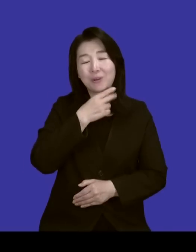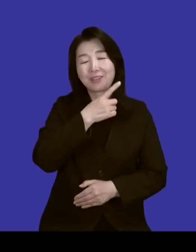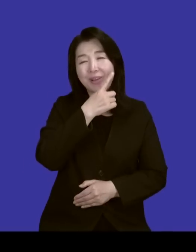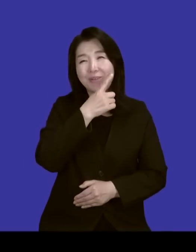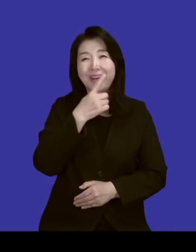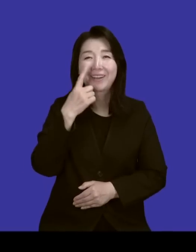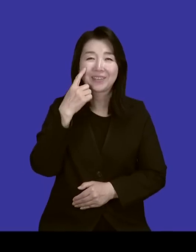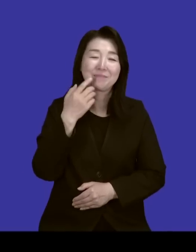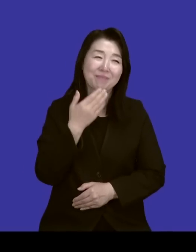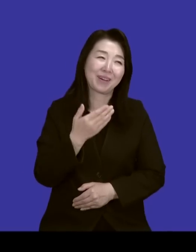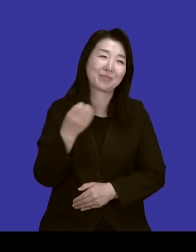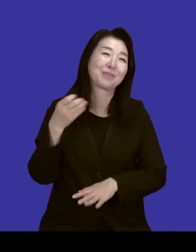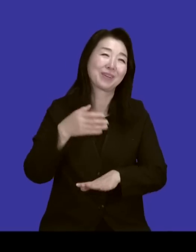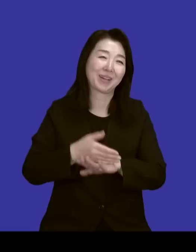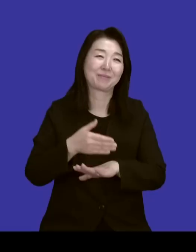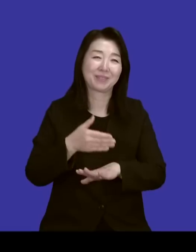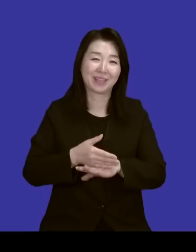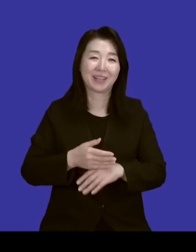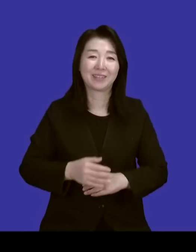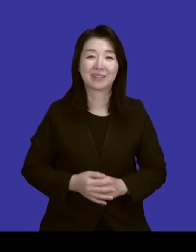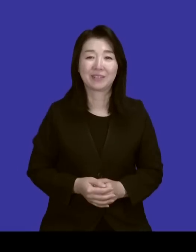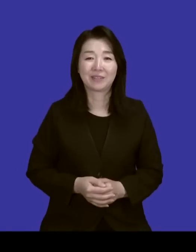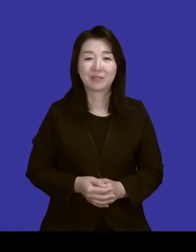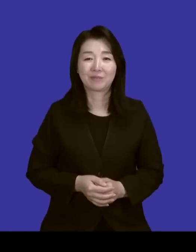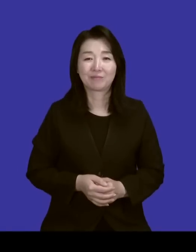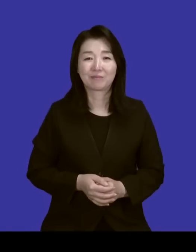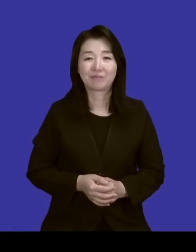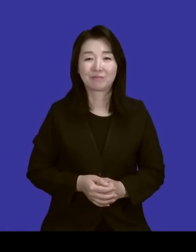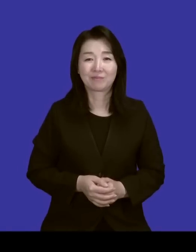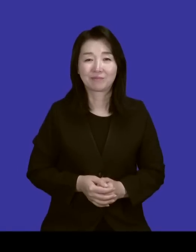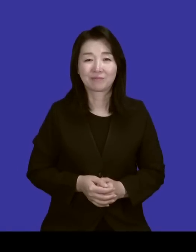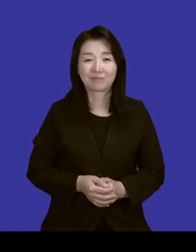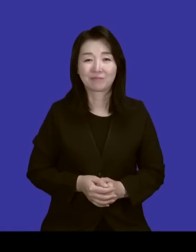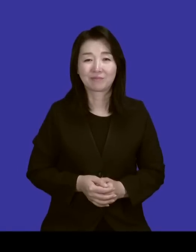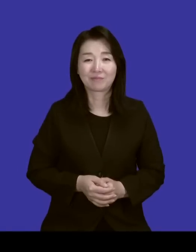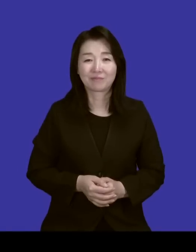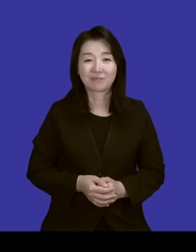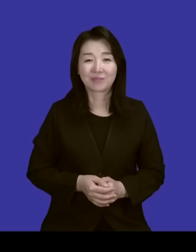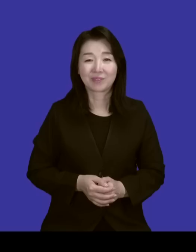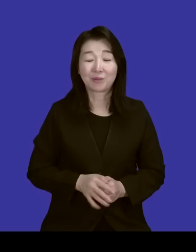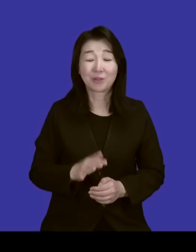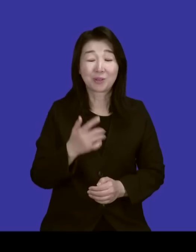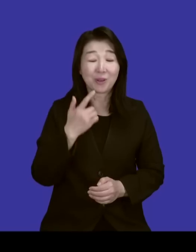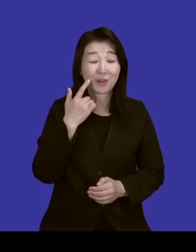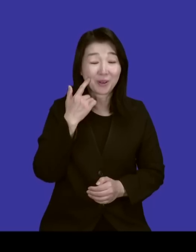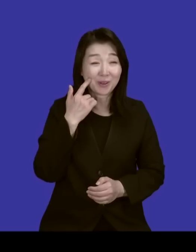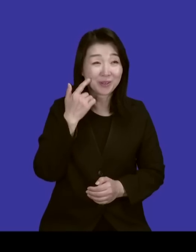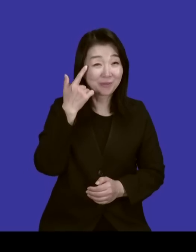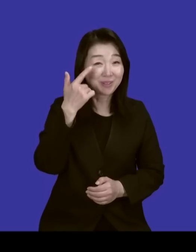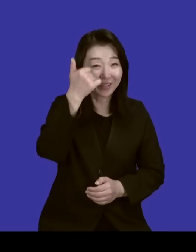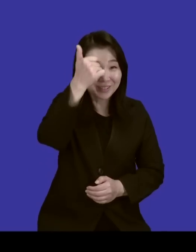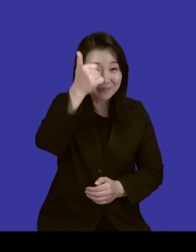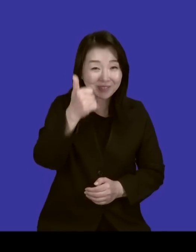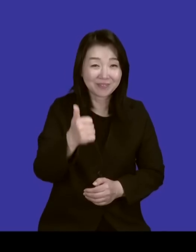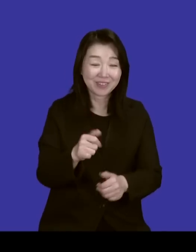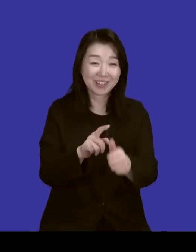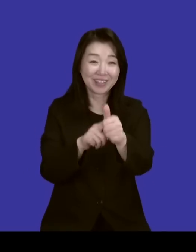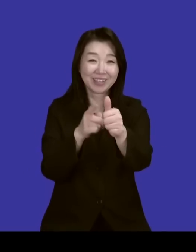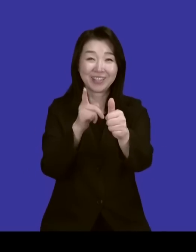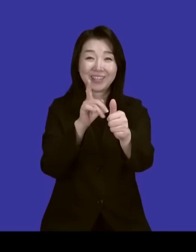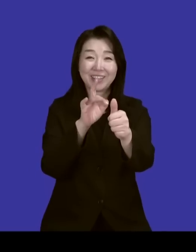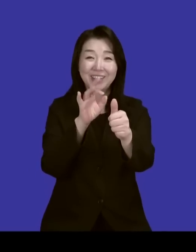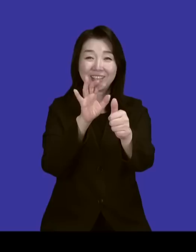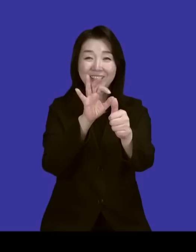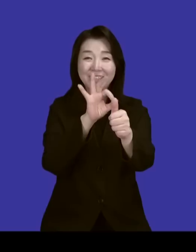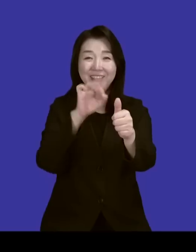있는 감사한 시간이죠. 그런 시간. 이런 힘을 거친 목사님이 오늘 설교자로 선포하셨기 때문에 오늘을